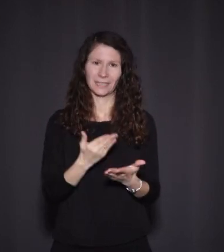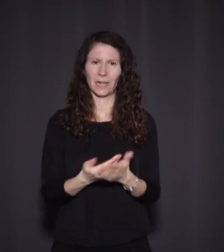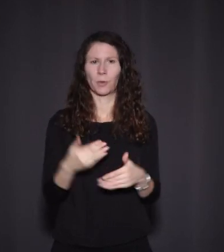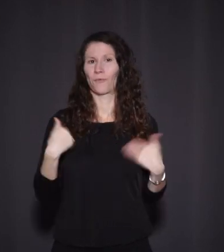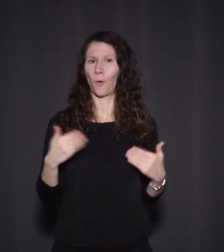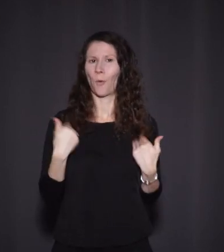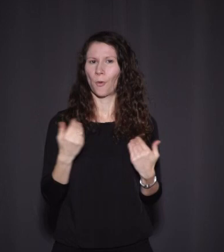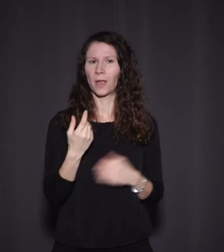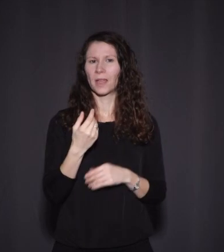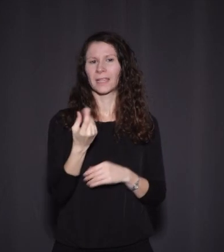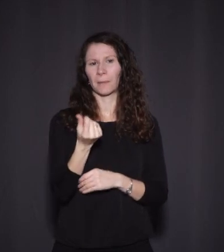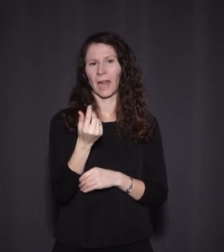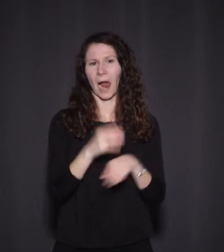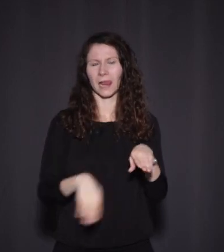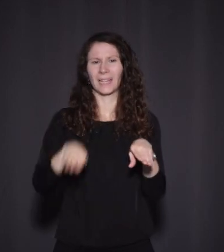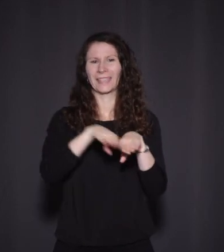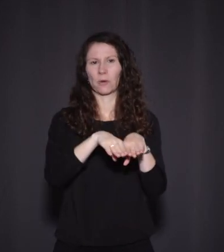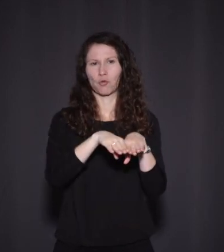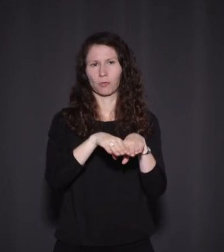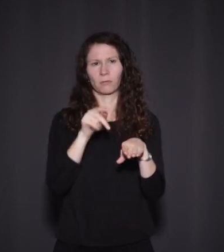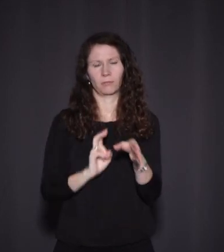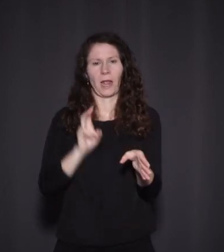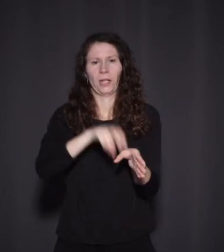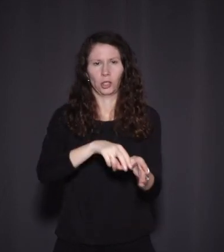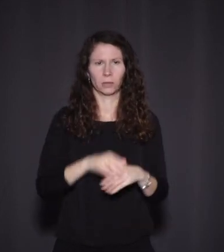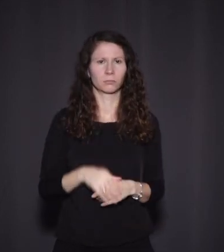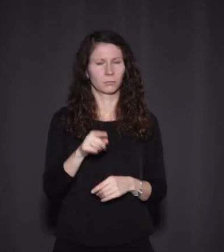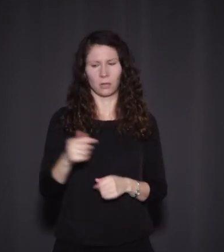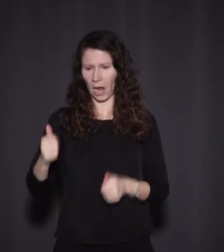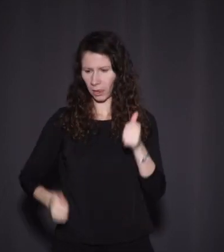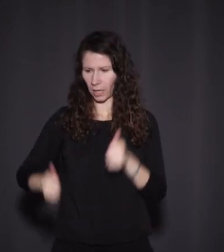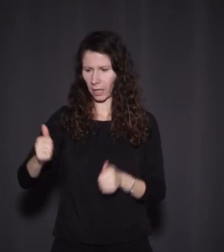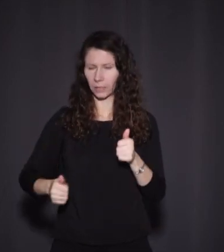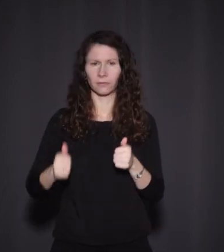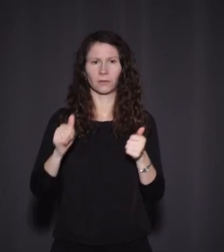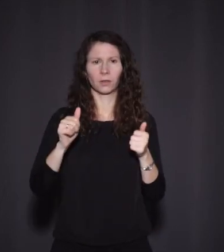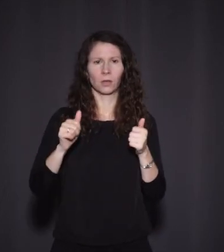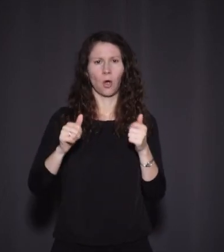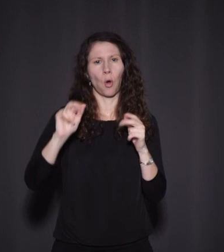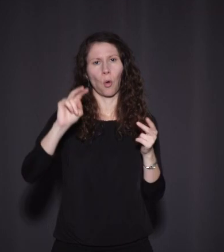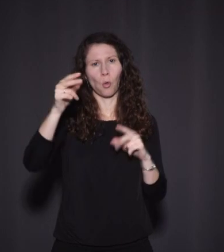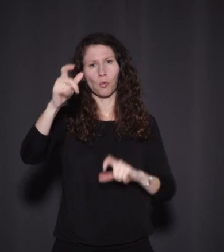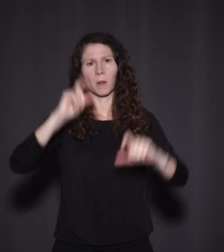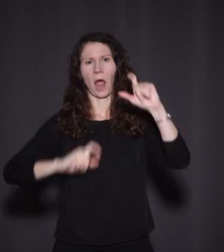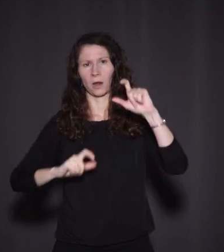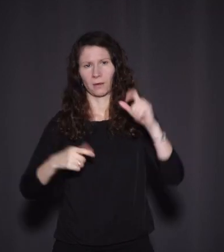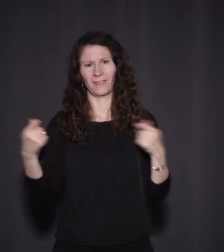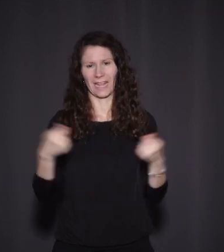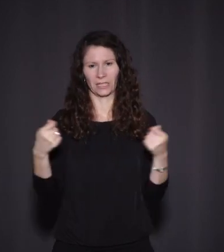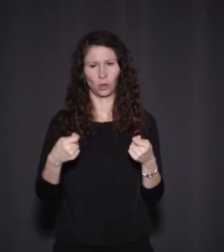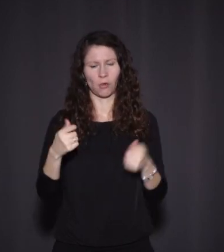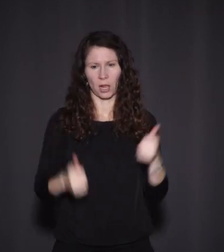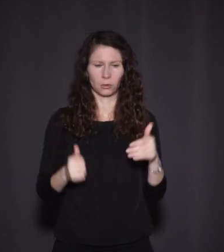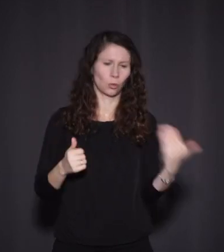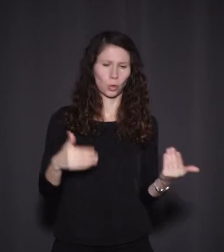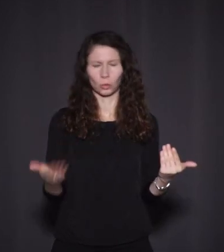Kapitaldeckung gelungen ist. Und das ist ja nicht alternativ zur Umlagefinanzierung, sondern es kommt dazu. Und genau dieses Dazukommen,